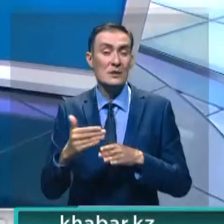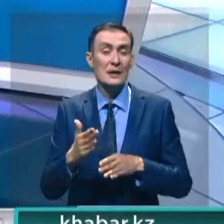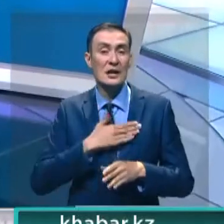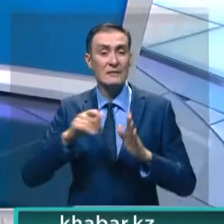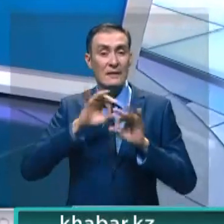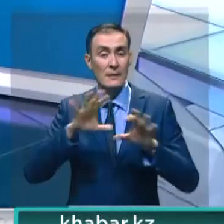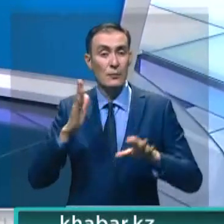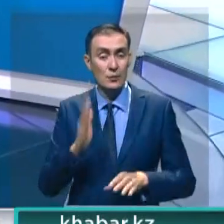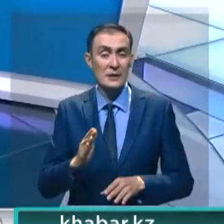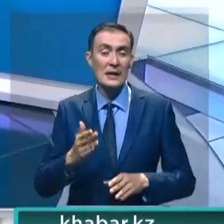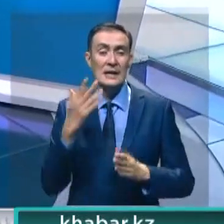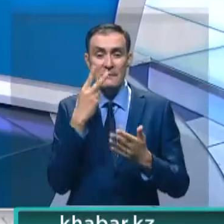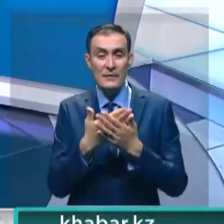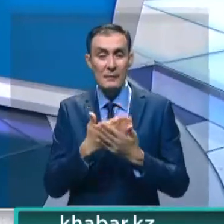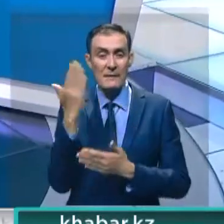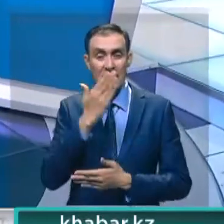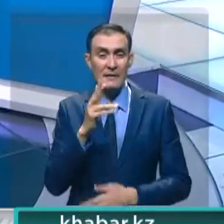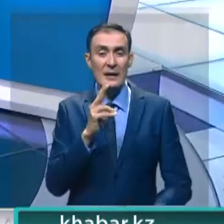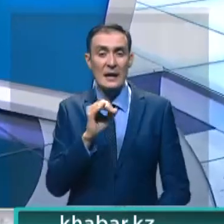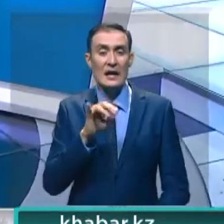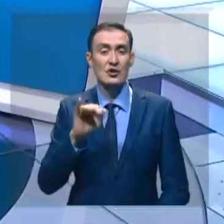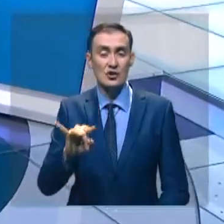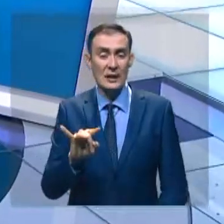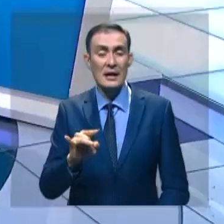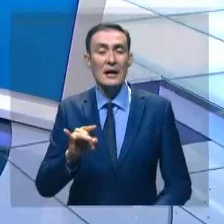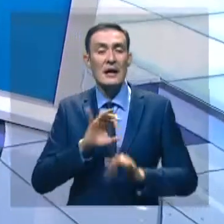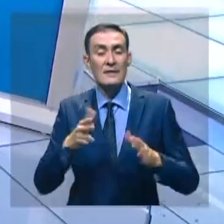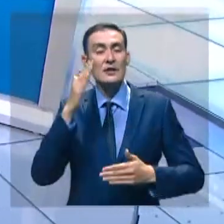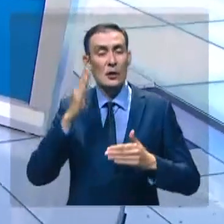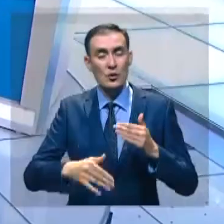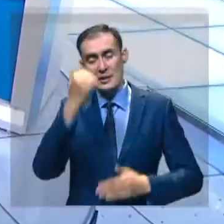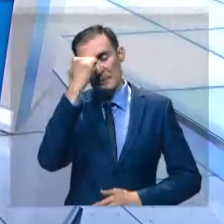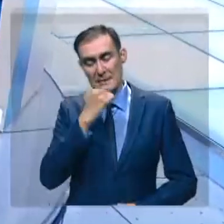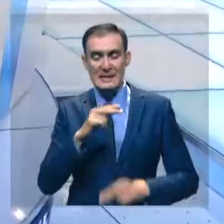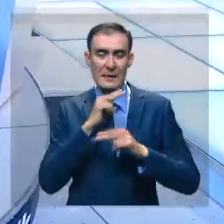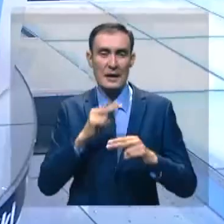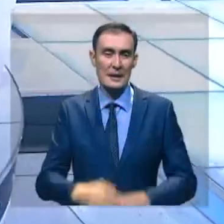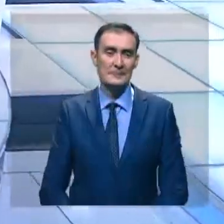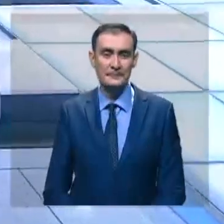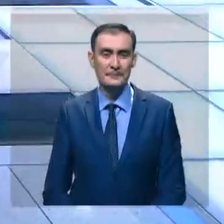после нас смотрите очередную серию фильма «Келинджан». Приятного просмотра и до встречи в эфире!